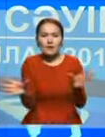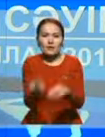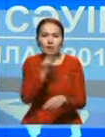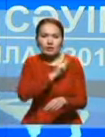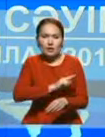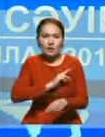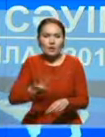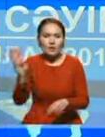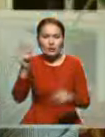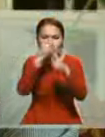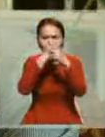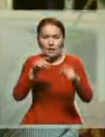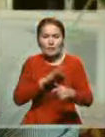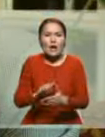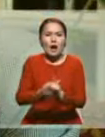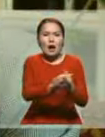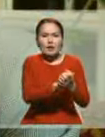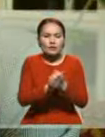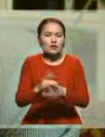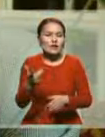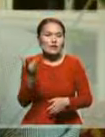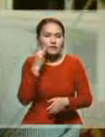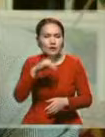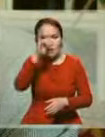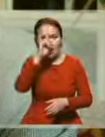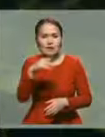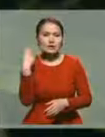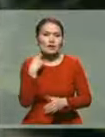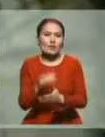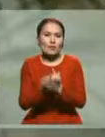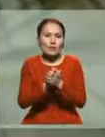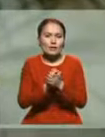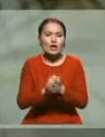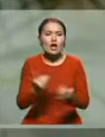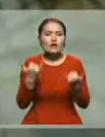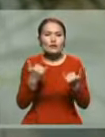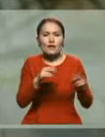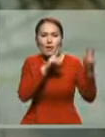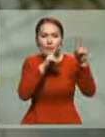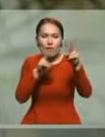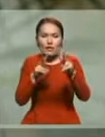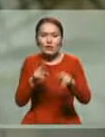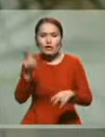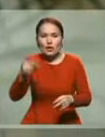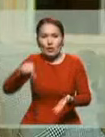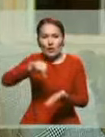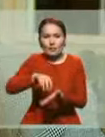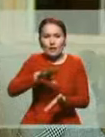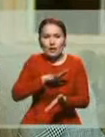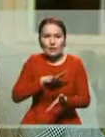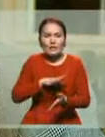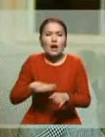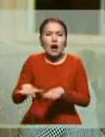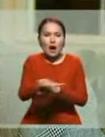жылдарынан бастап қос тараптың ынтымақтастығына атсалысып келген ол, бүгін сайлауға байқаушы ретінде келіп отыр. Гудманның айтуынша, халық дамудың